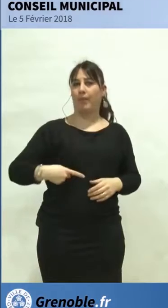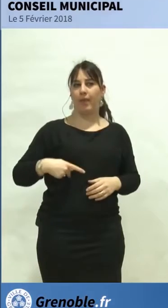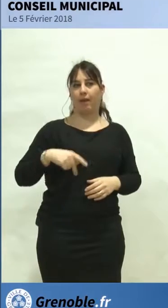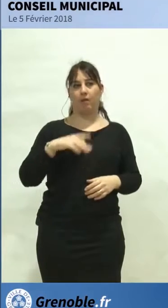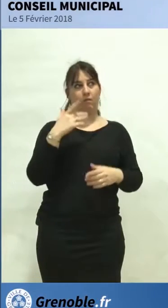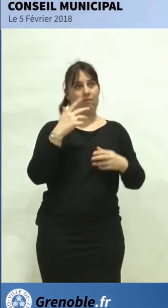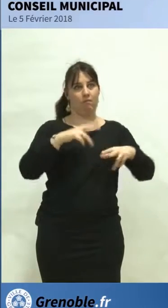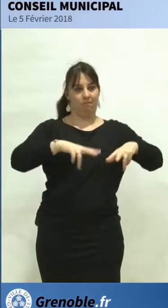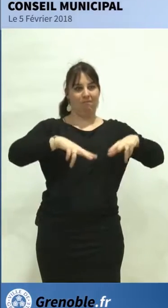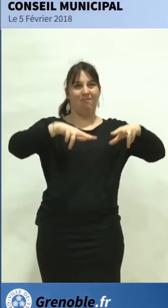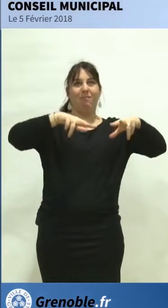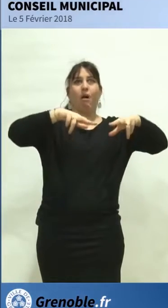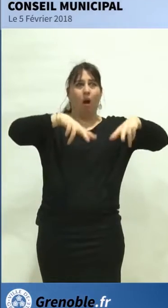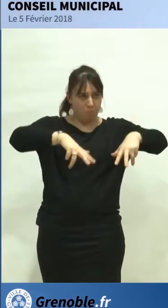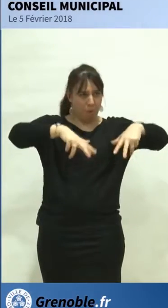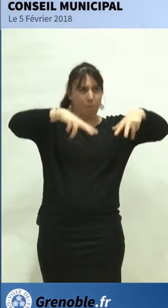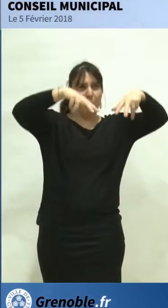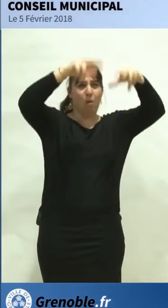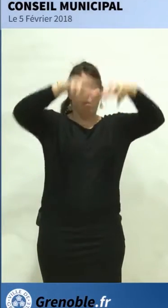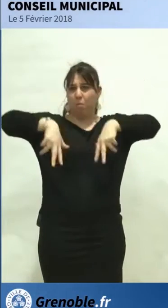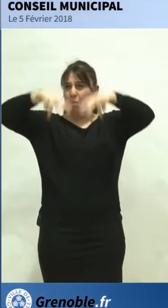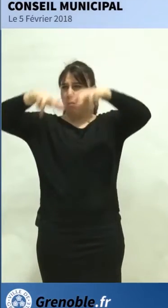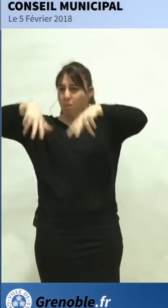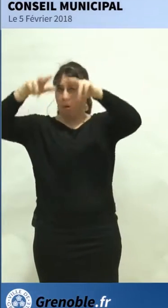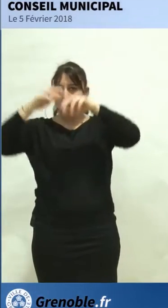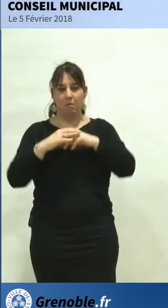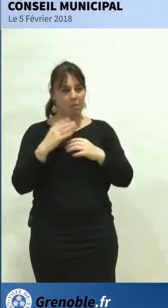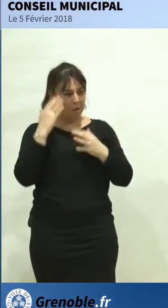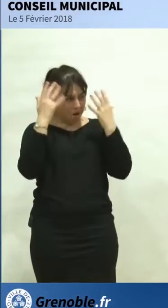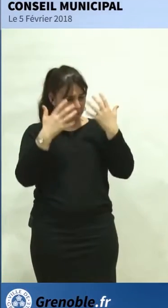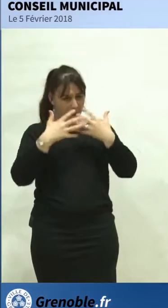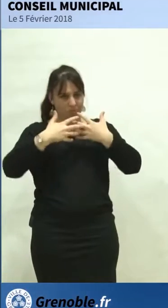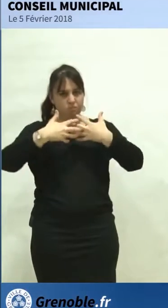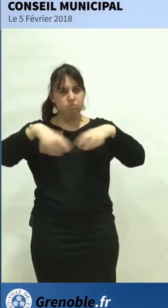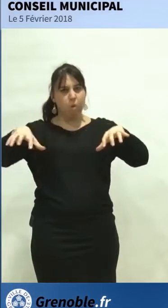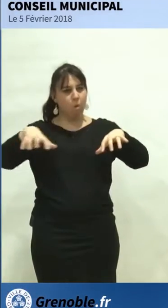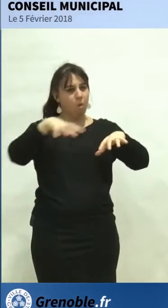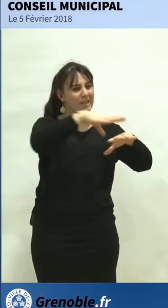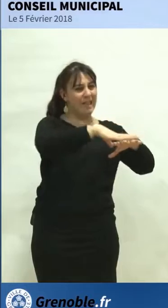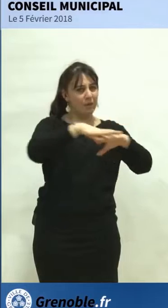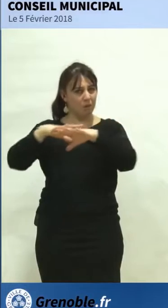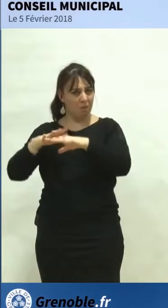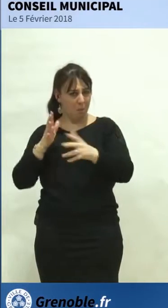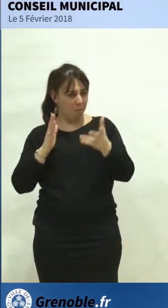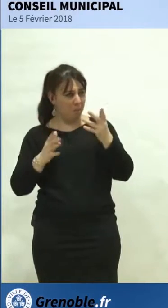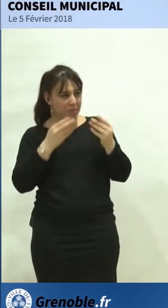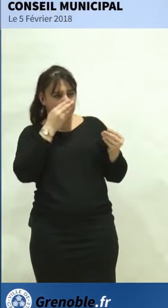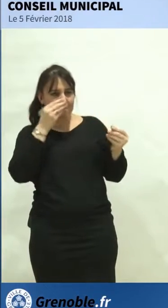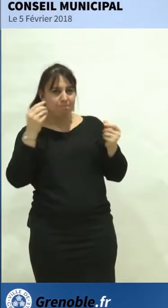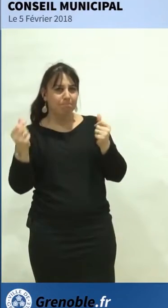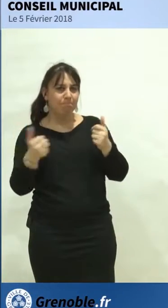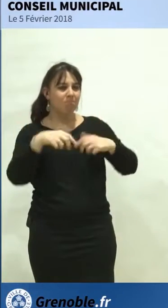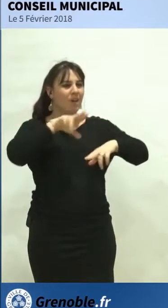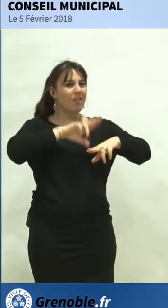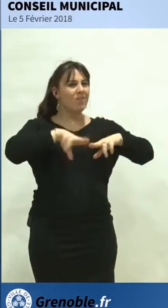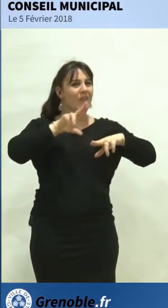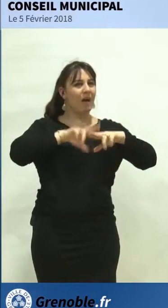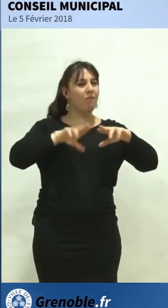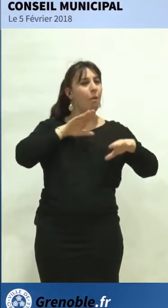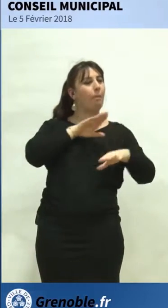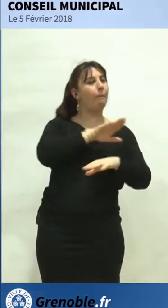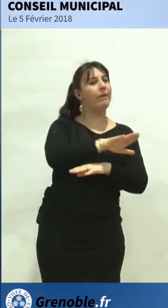nombreux logements. Ne craignez-vous pas que cette sectorisation entraîne un traitement des travaux à